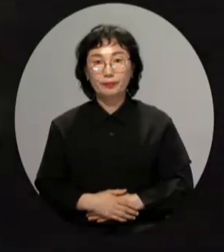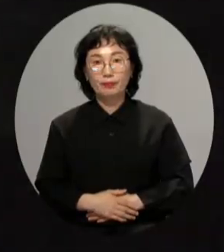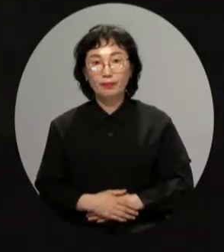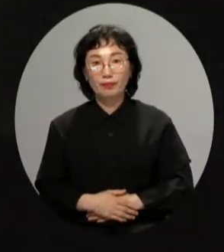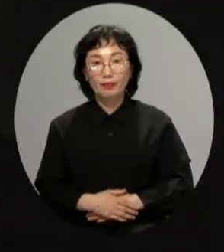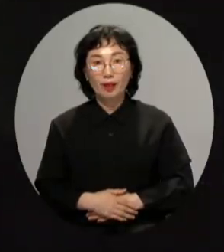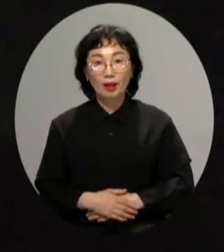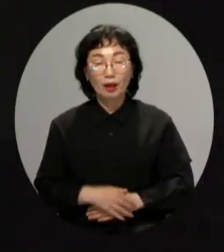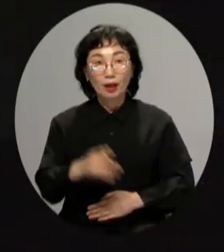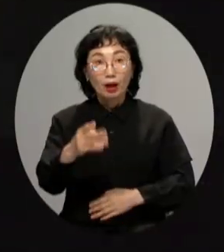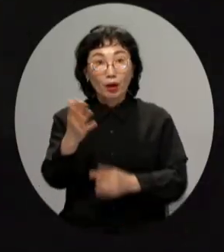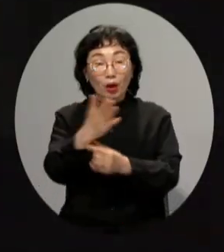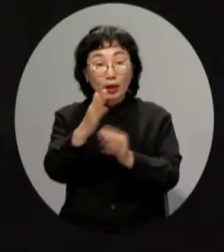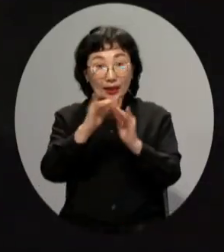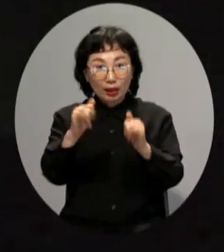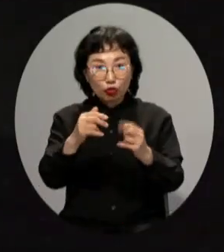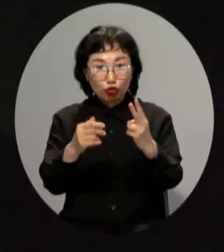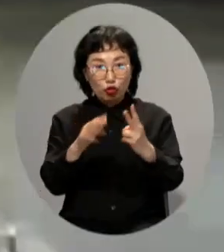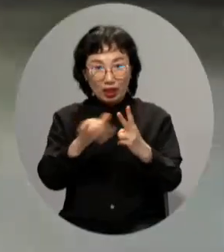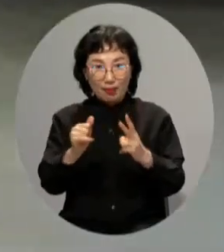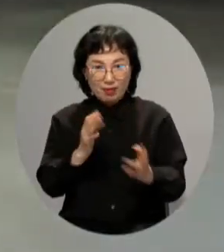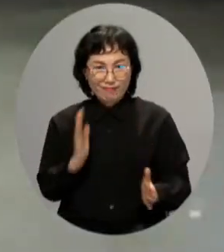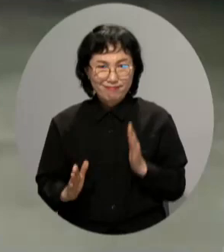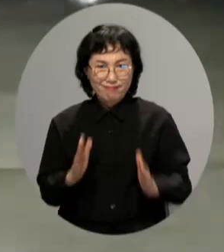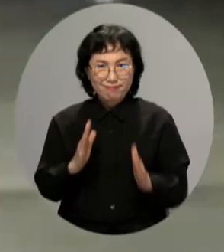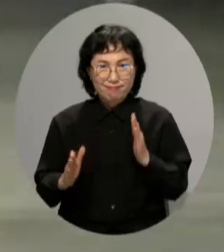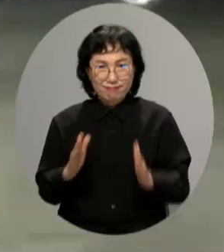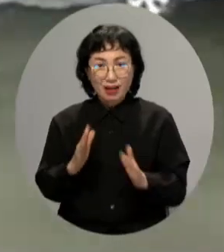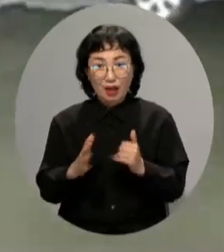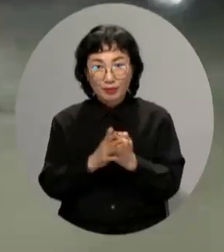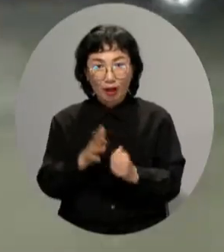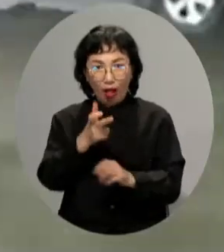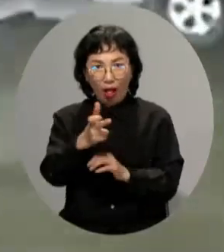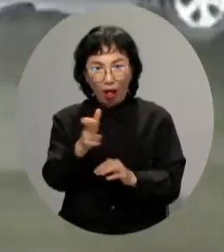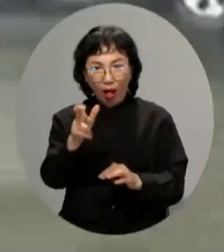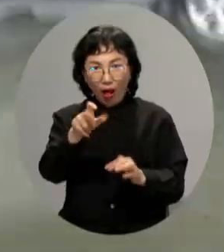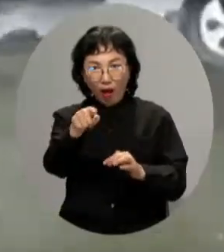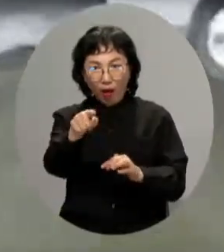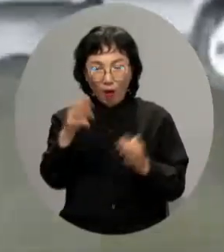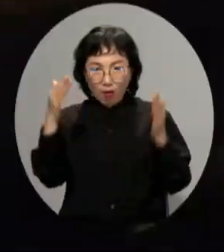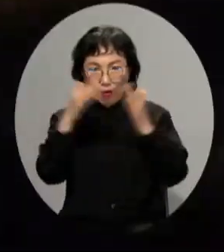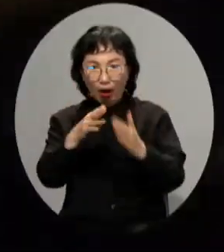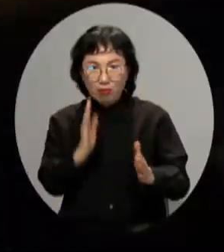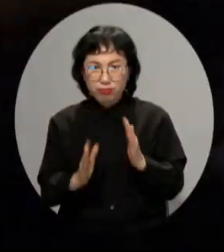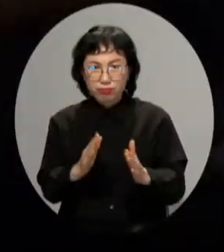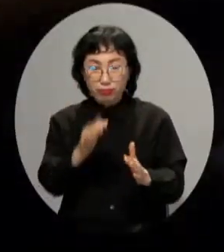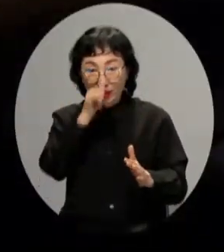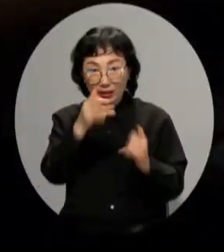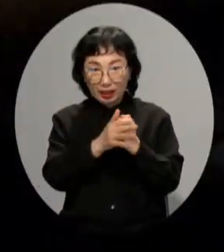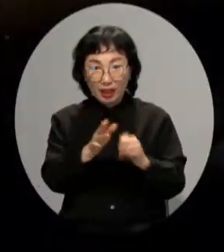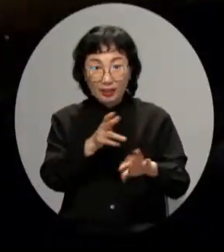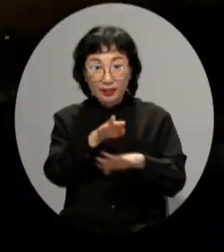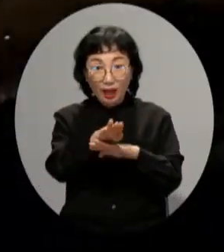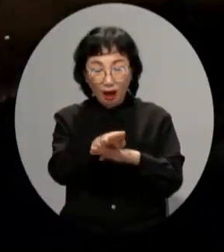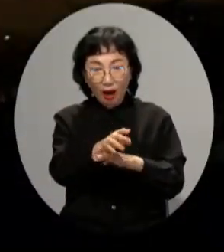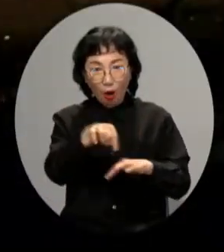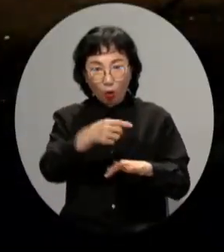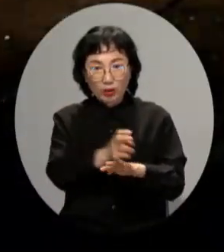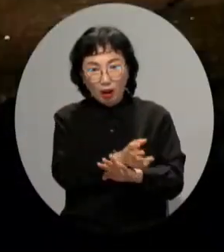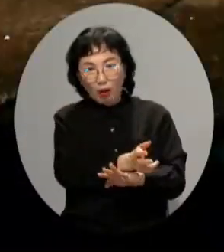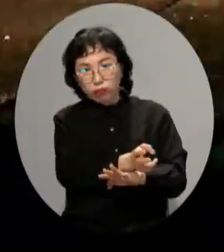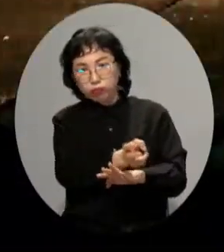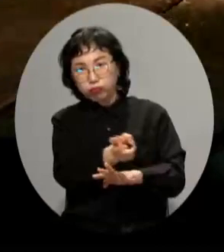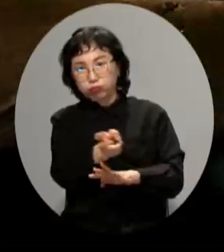어민 두 명이 황급히 부둣가에서 있는 냉동탑차를 향해 달려갑니다 차량 한 대가 현장을